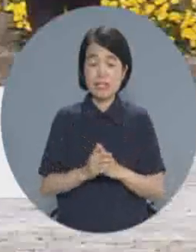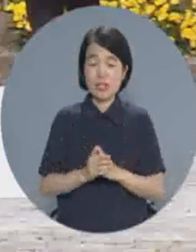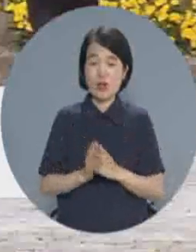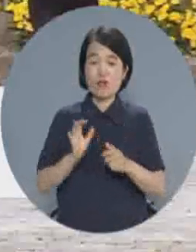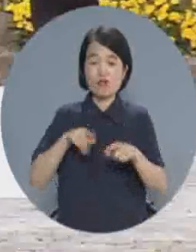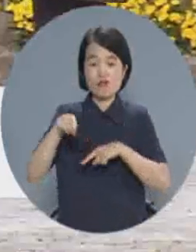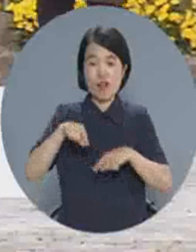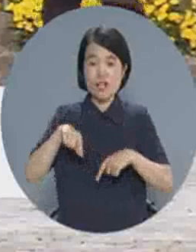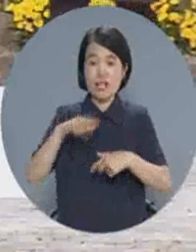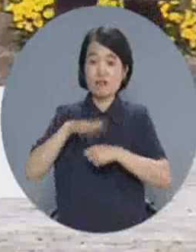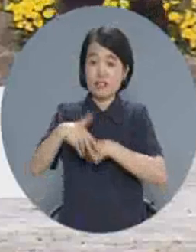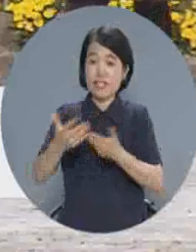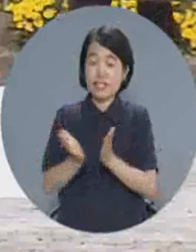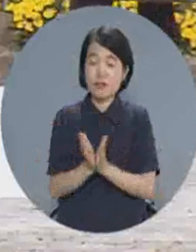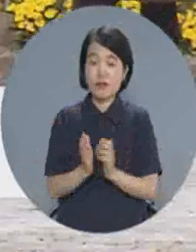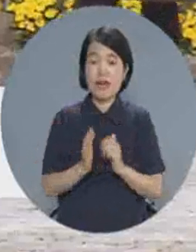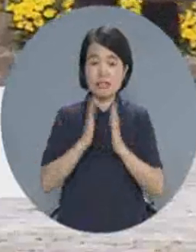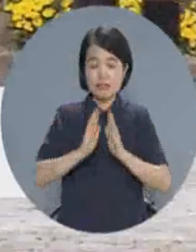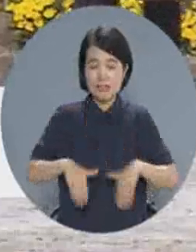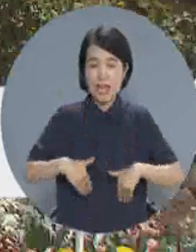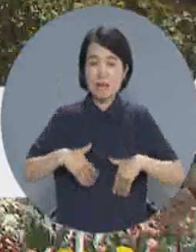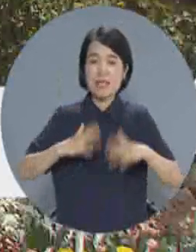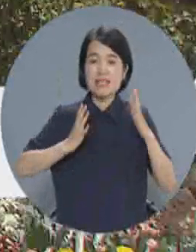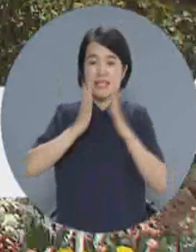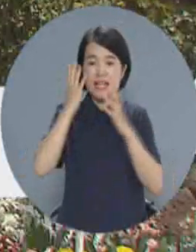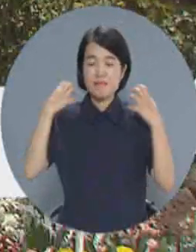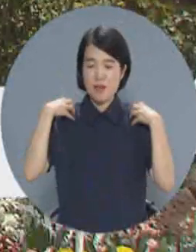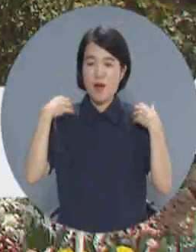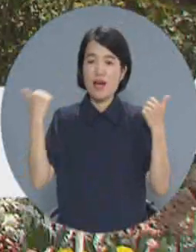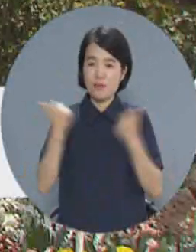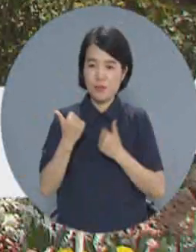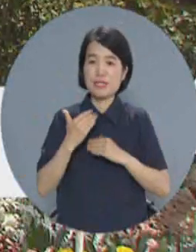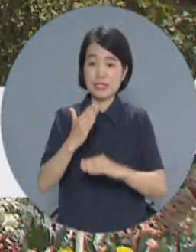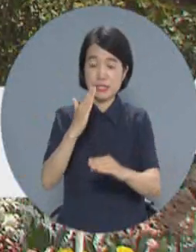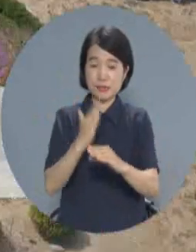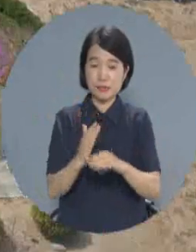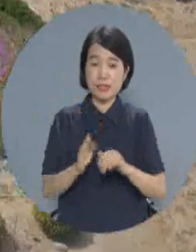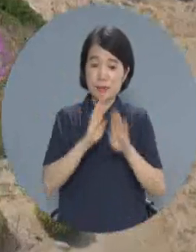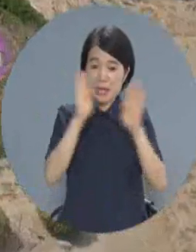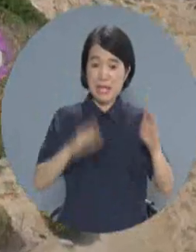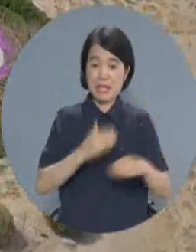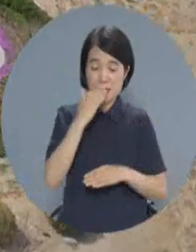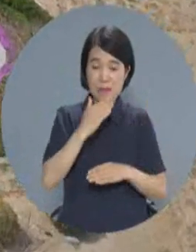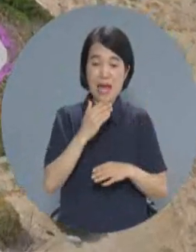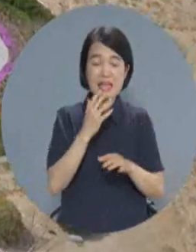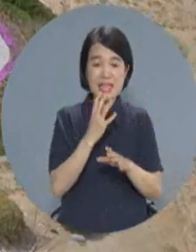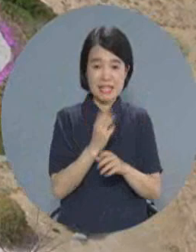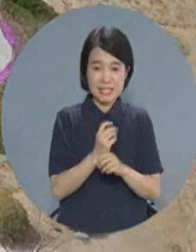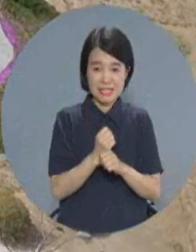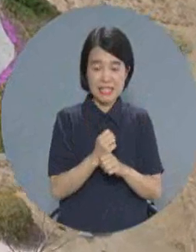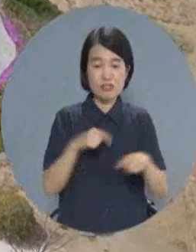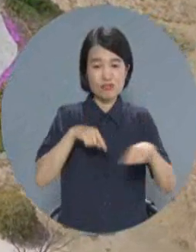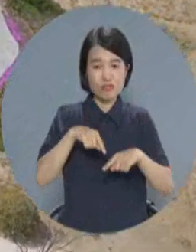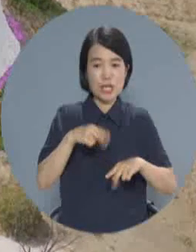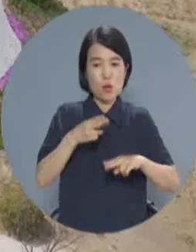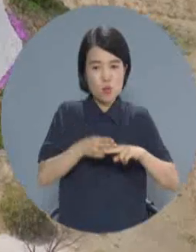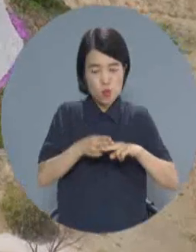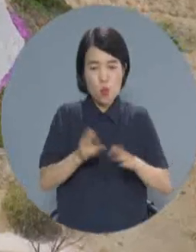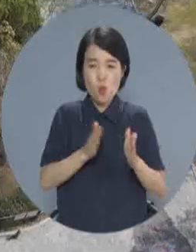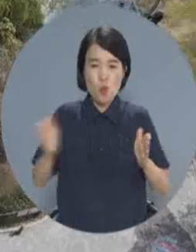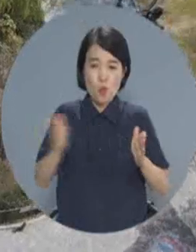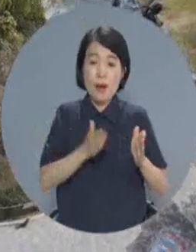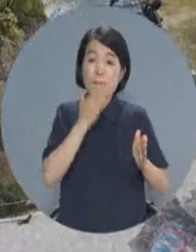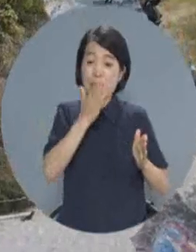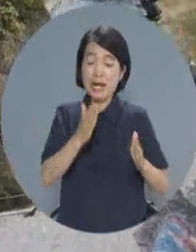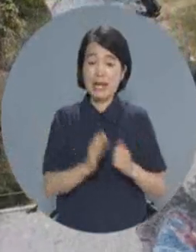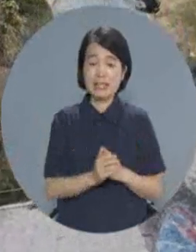국제기구는 물론 전라남도와 산림청 등과도 협의를 진행 중이라며 박람회 개막 일정은 주최 측의 재량이 폭넓게 인정되고